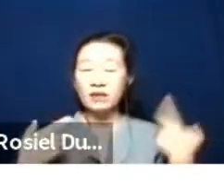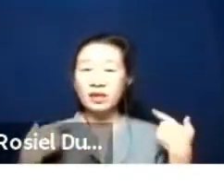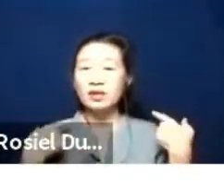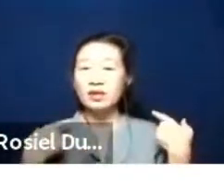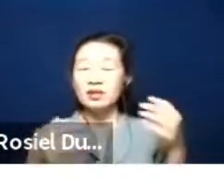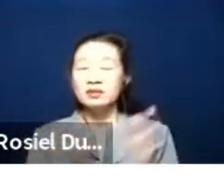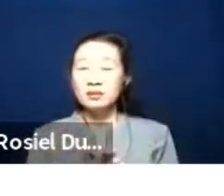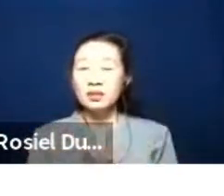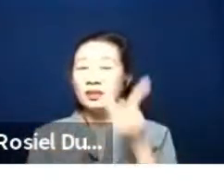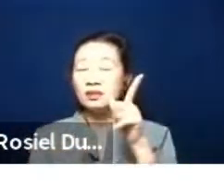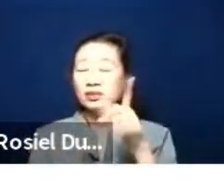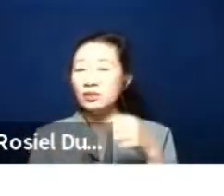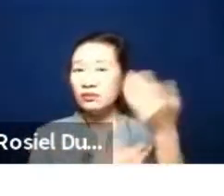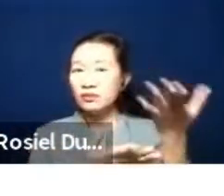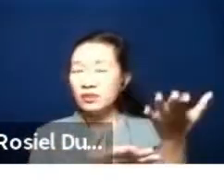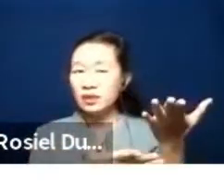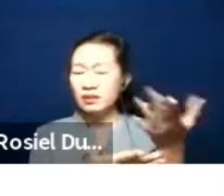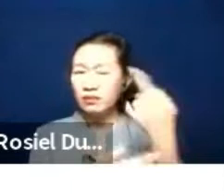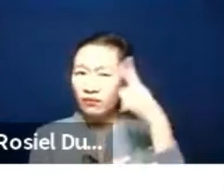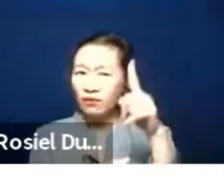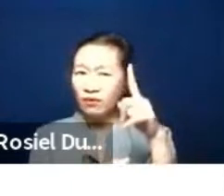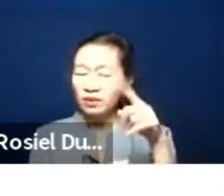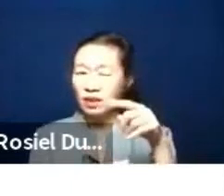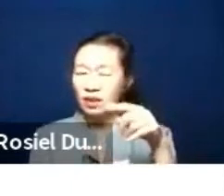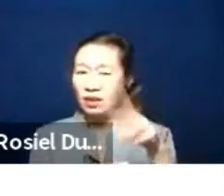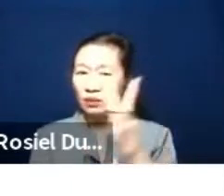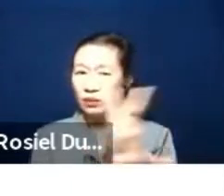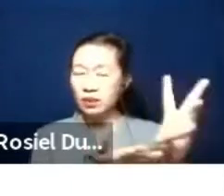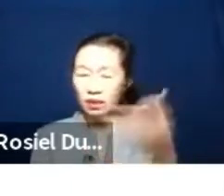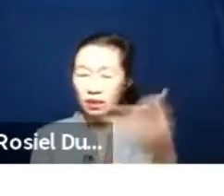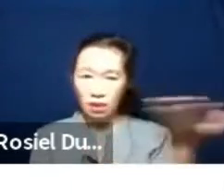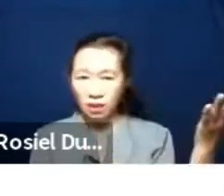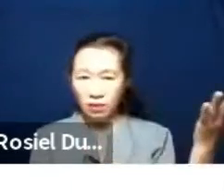lunch offering for